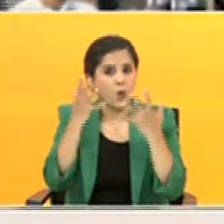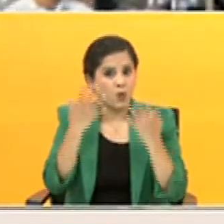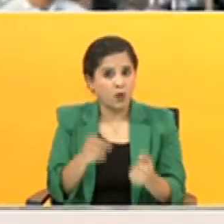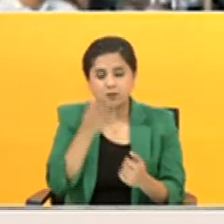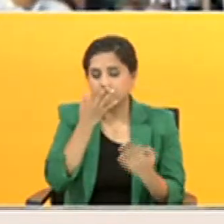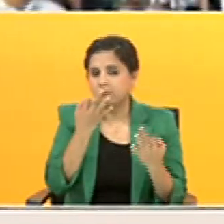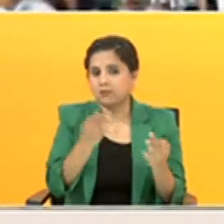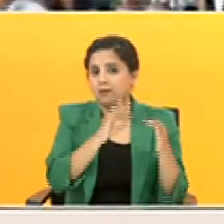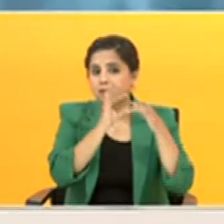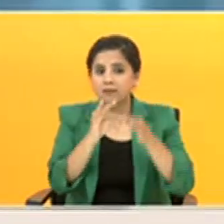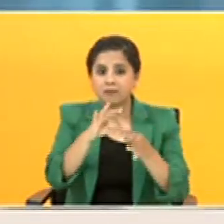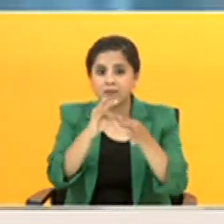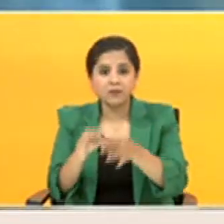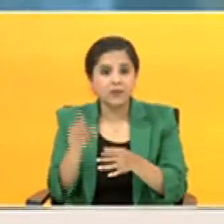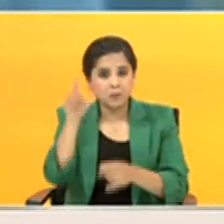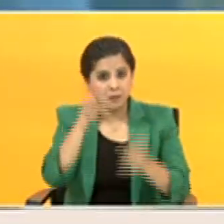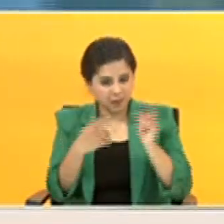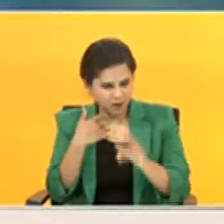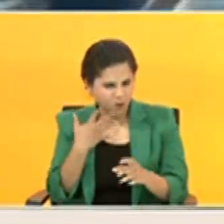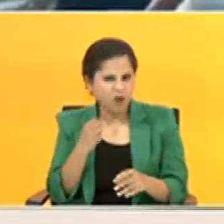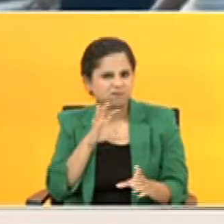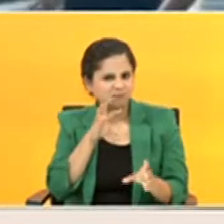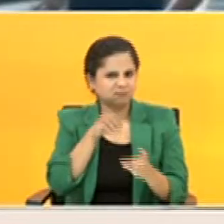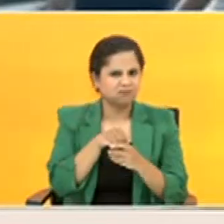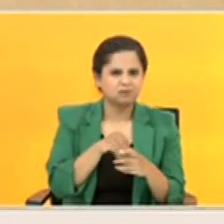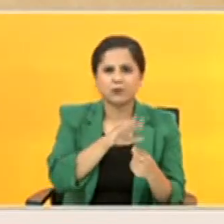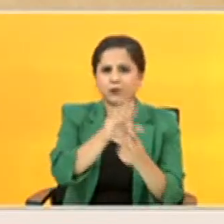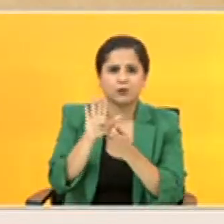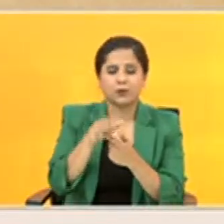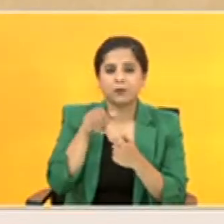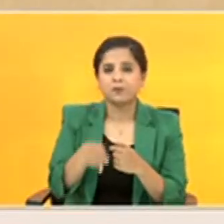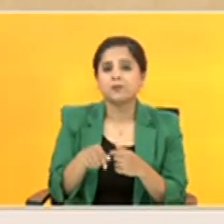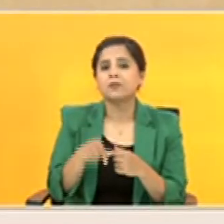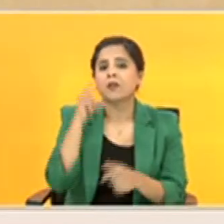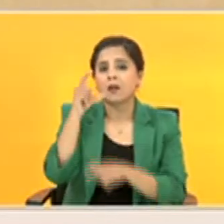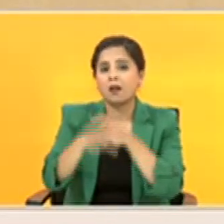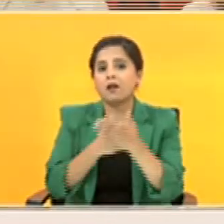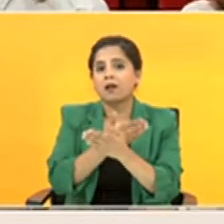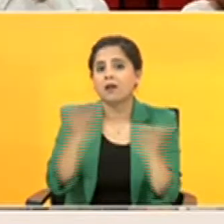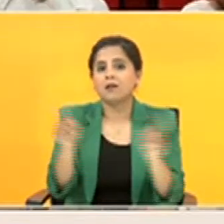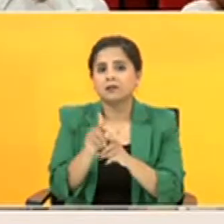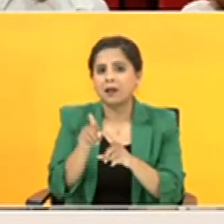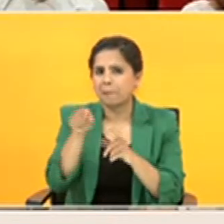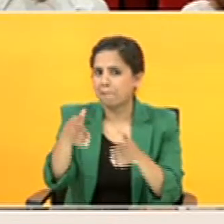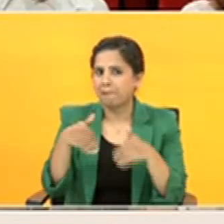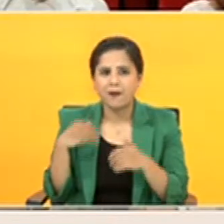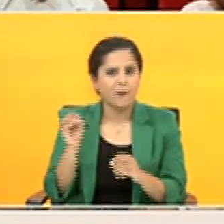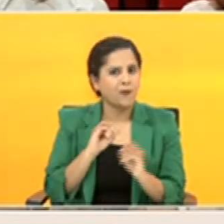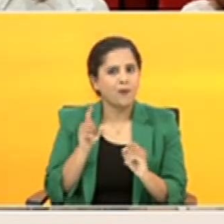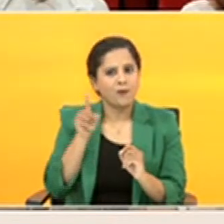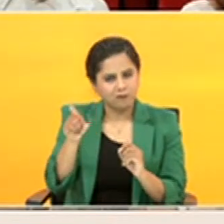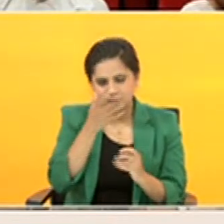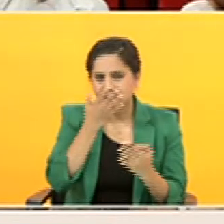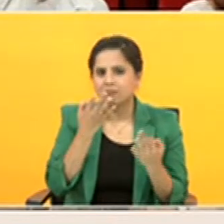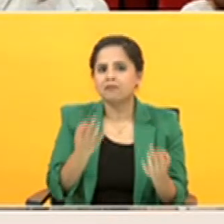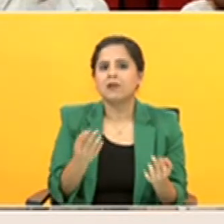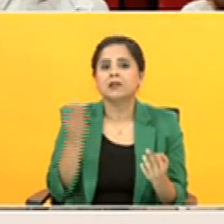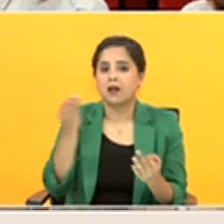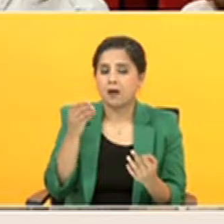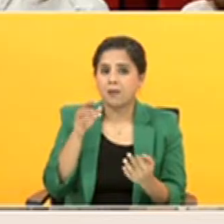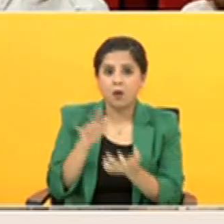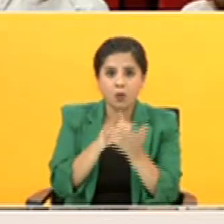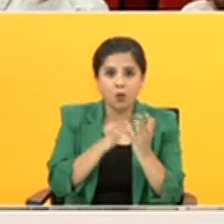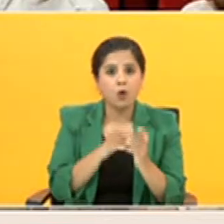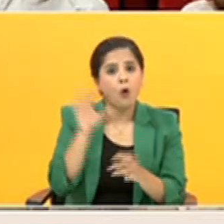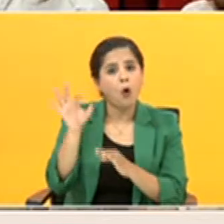योग चेन का हिस्सा बनने का संकल्प लिया है। हमारे कॉरपोरेट्स भी इसमें पीछे नहीं है। कुछ संस्थानों ने